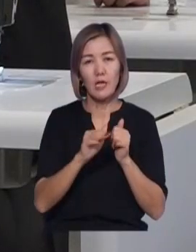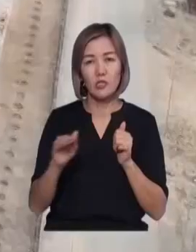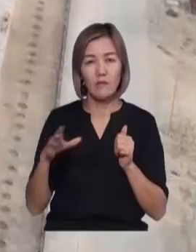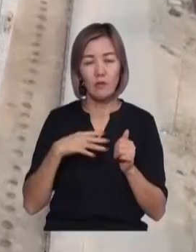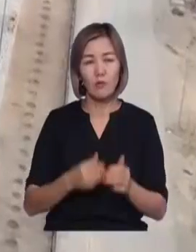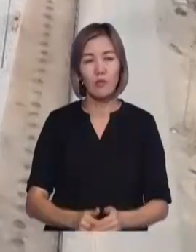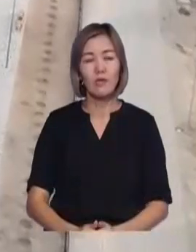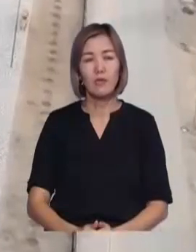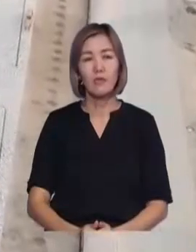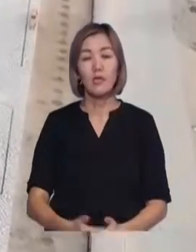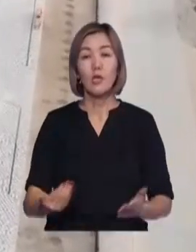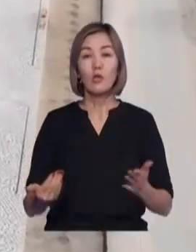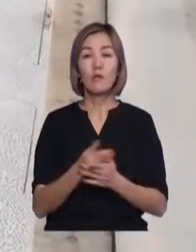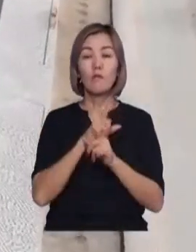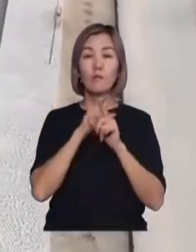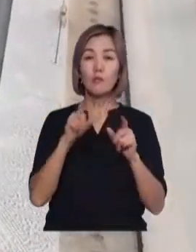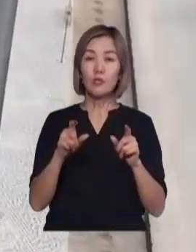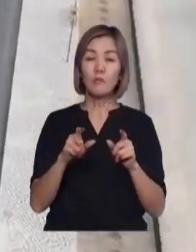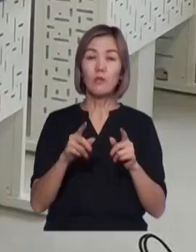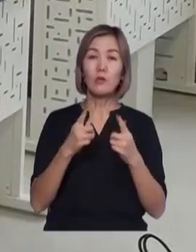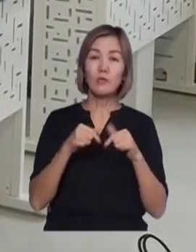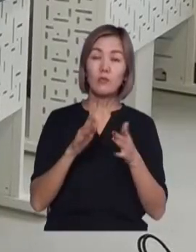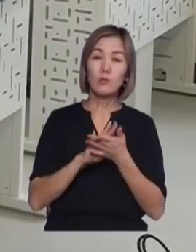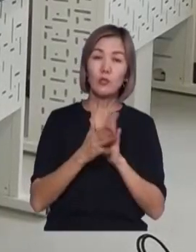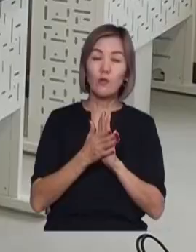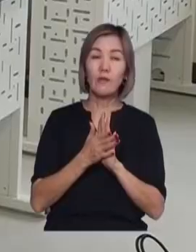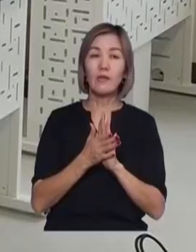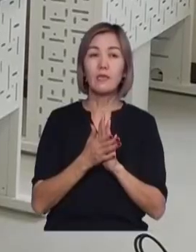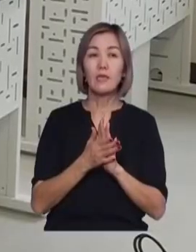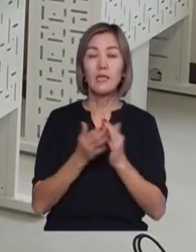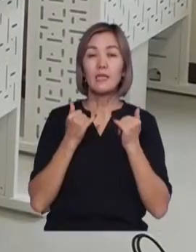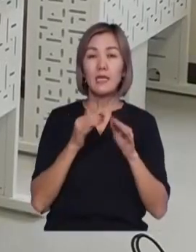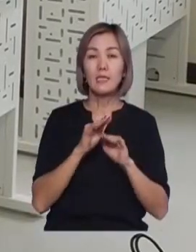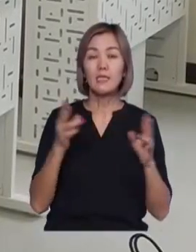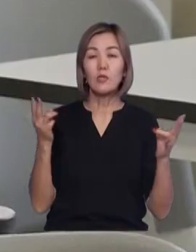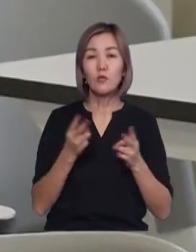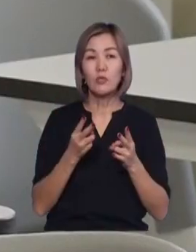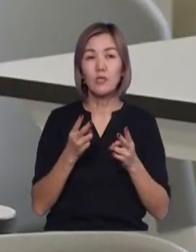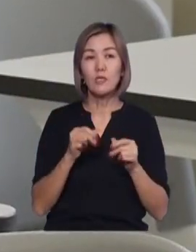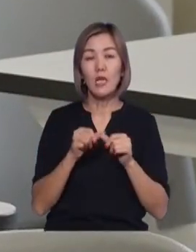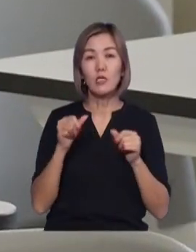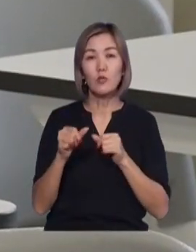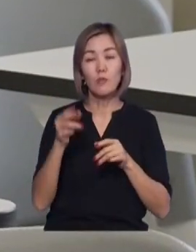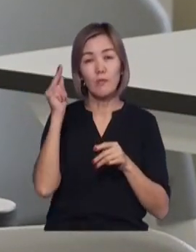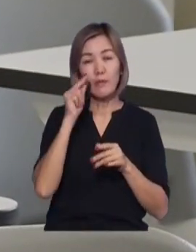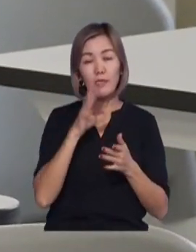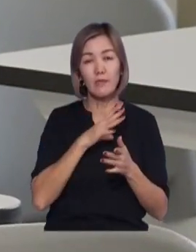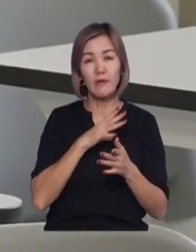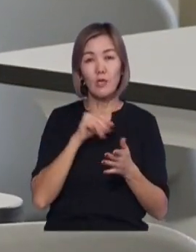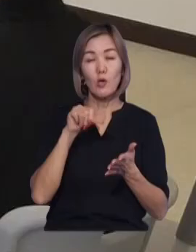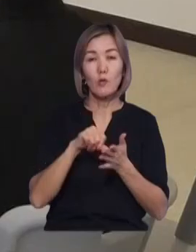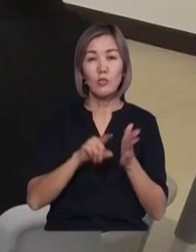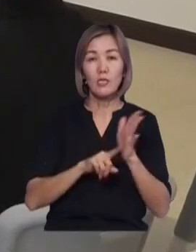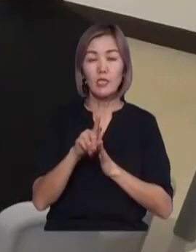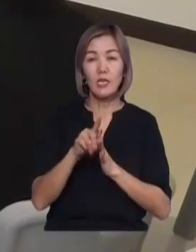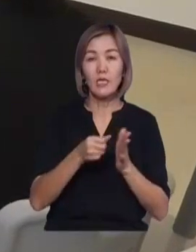ребенка. В новом учебном заведении созданы все необходимые условия для детей, нуждающихся в особом образовании. Учащиеся